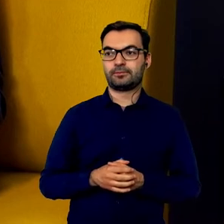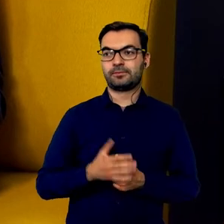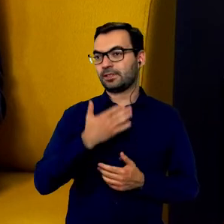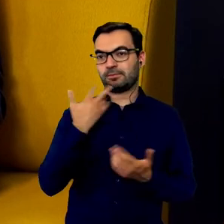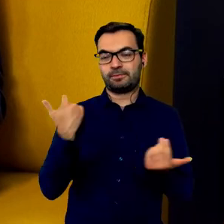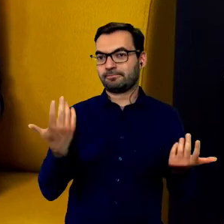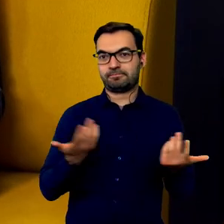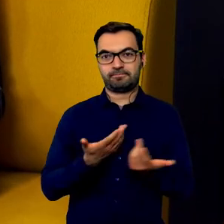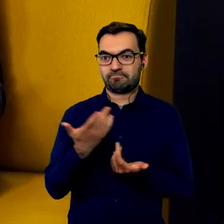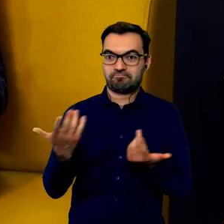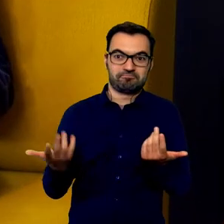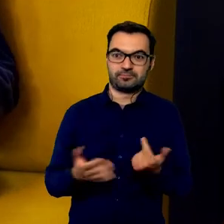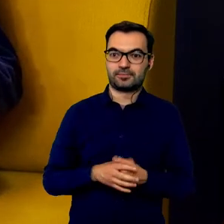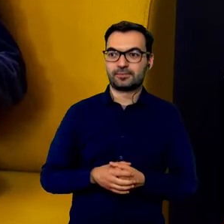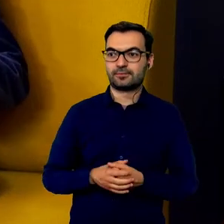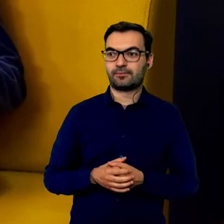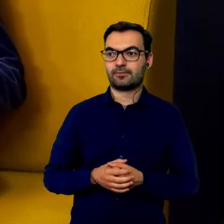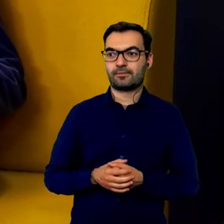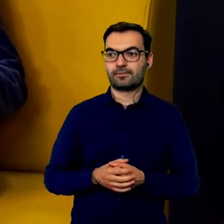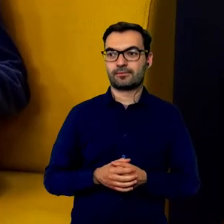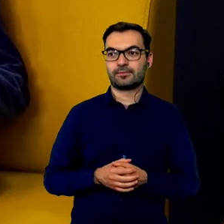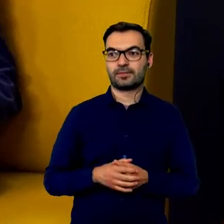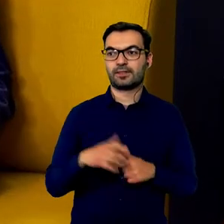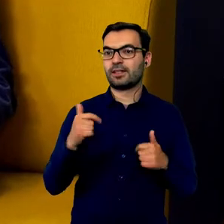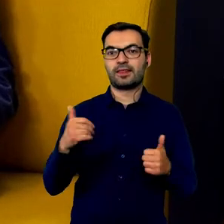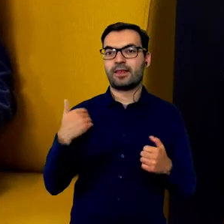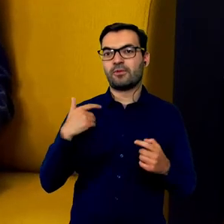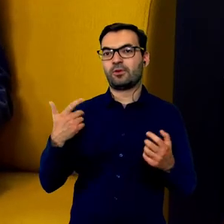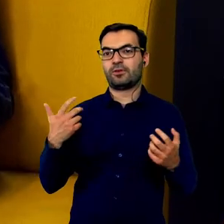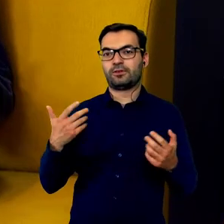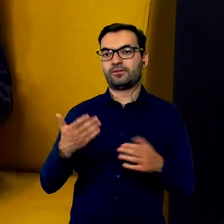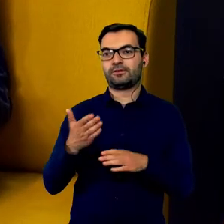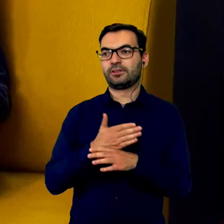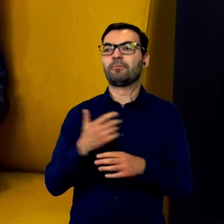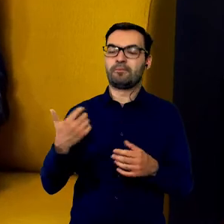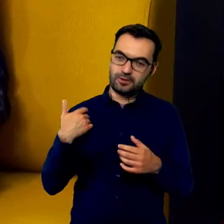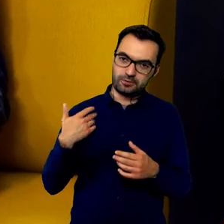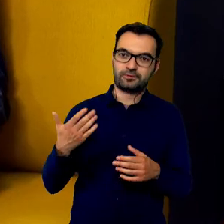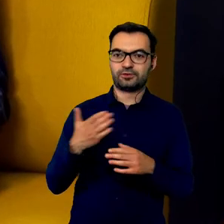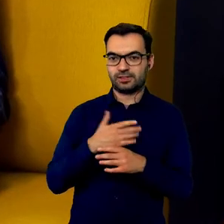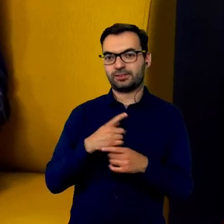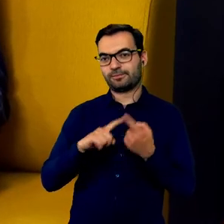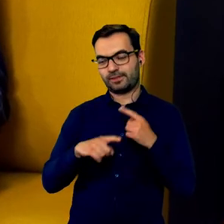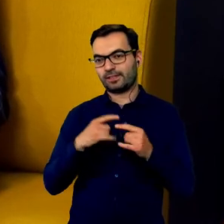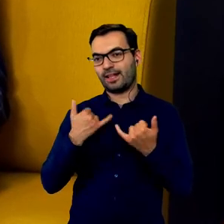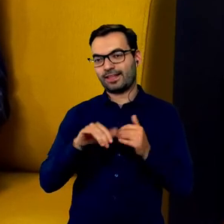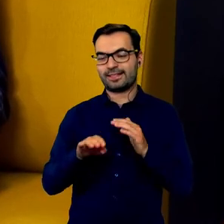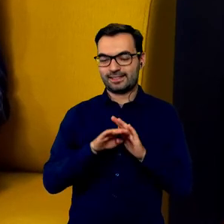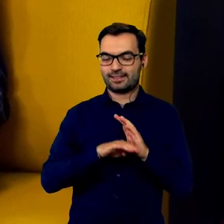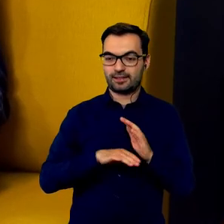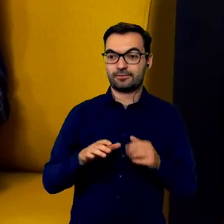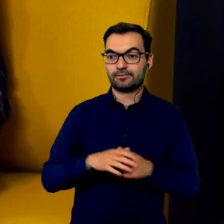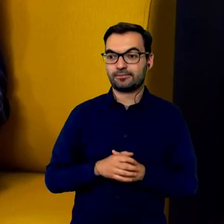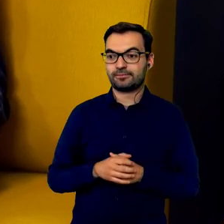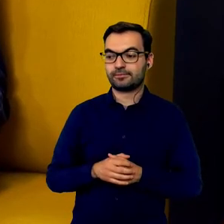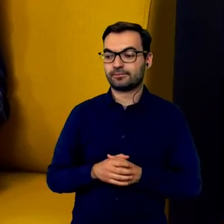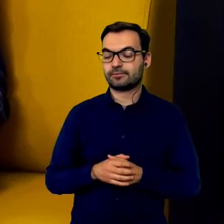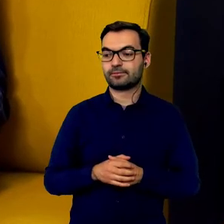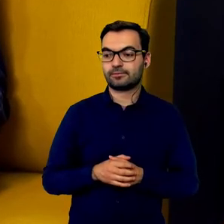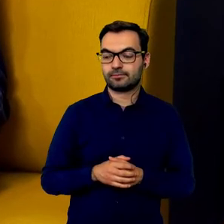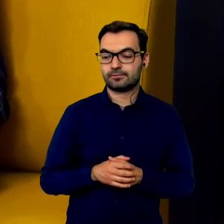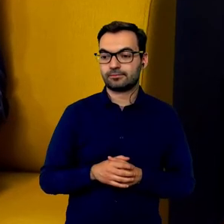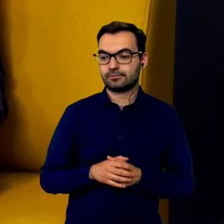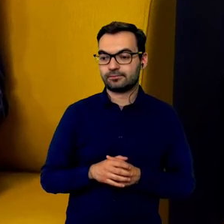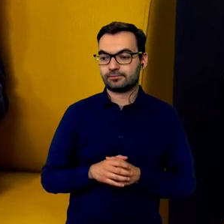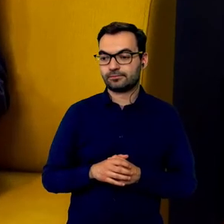Nie ma, nie żyliśmy jeszcze w kraju, znaczy żyliśmy, tylko na innych zasadach. Nie widzieliśmy, jak